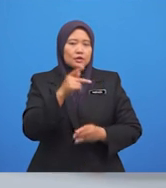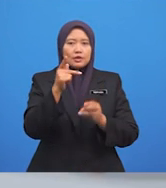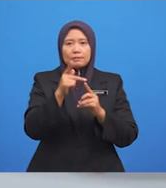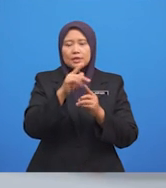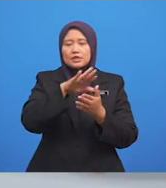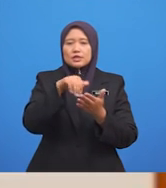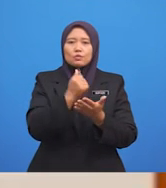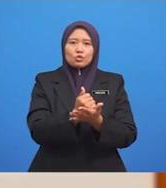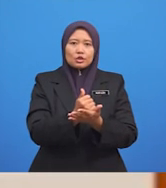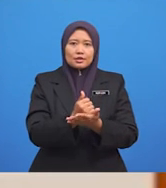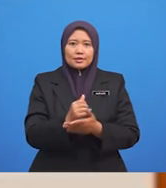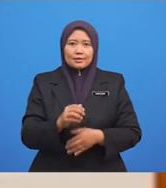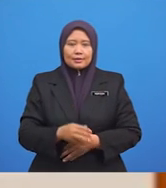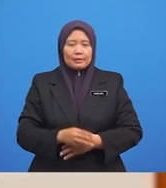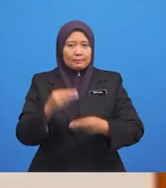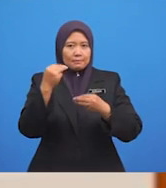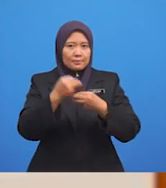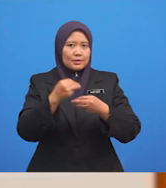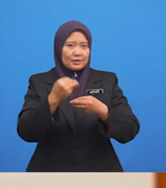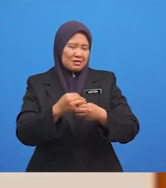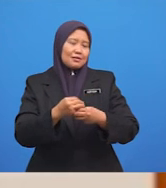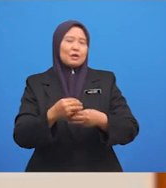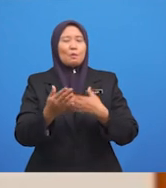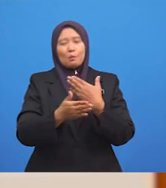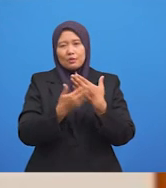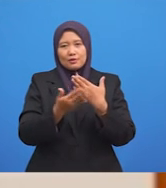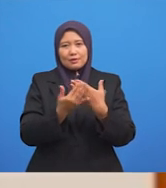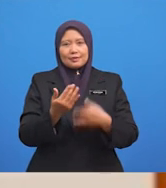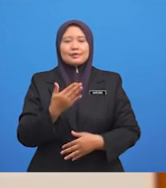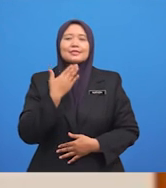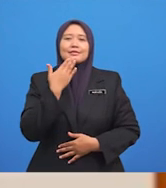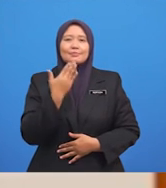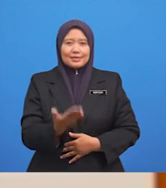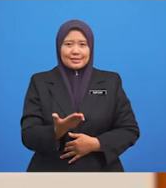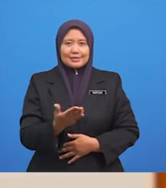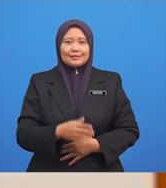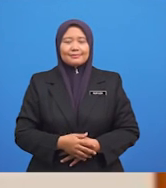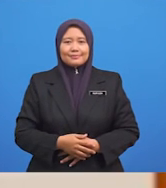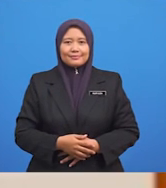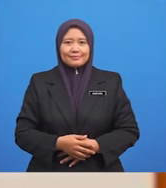semua. Matematik kan mudah. Terima kasih.